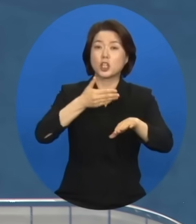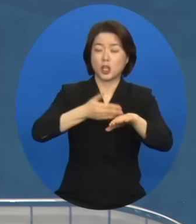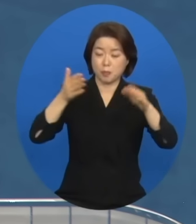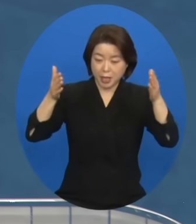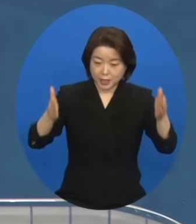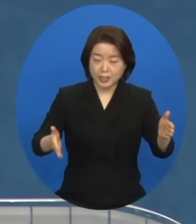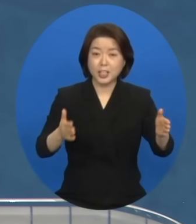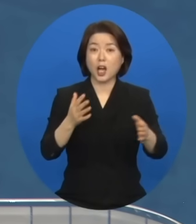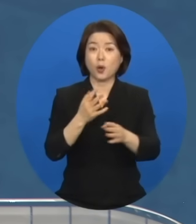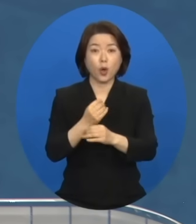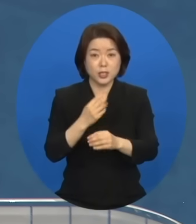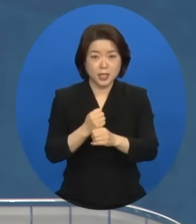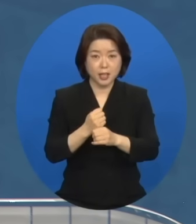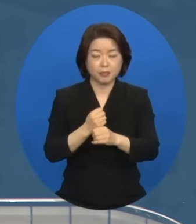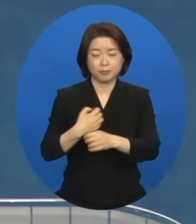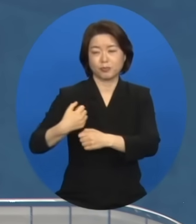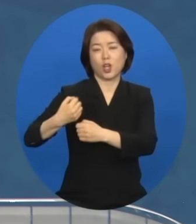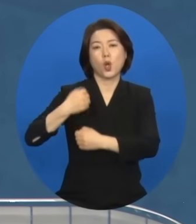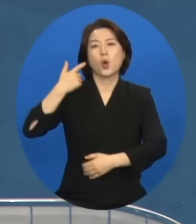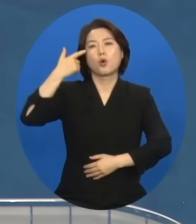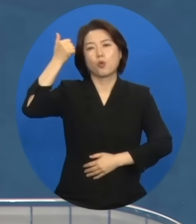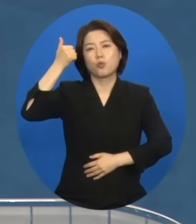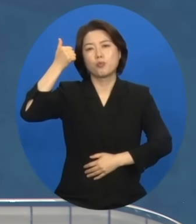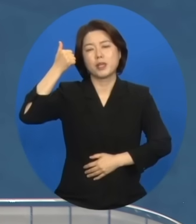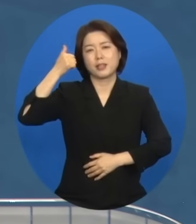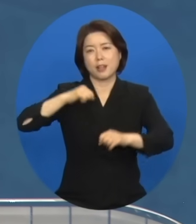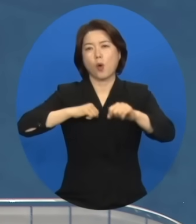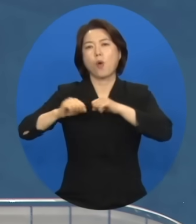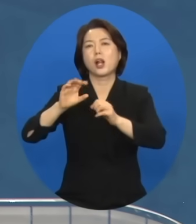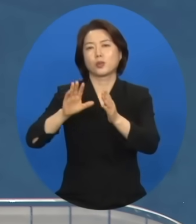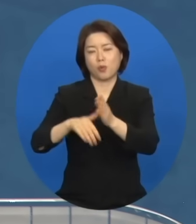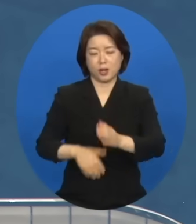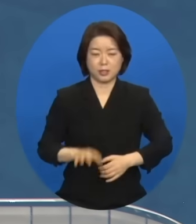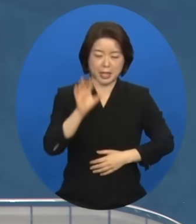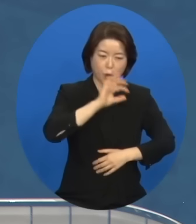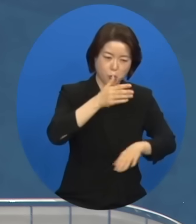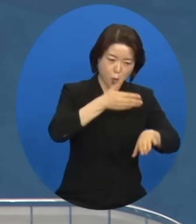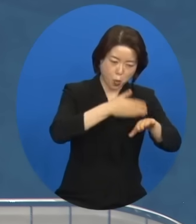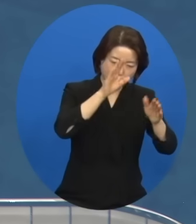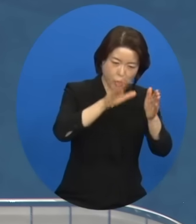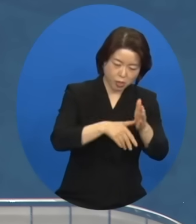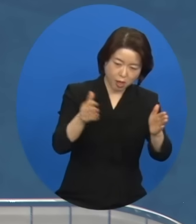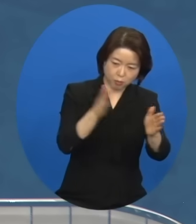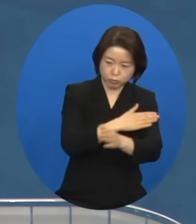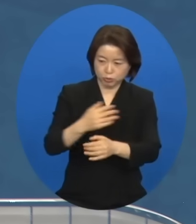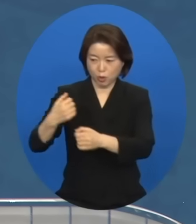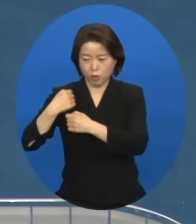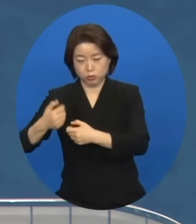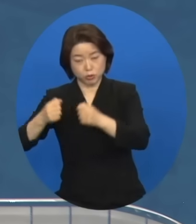기간이 군목으로 있을 때였습니다. 훈련 받을 때부터 제대할 때까지였어요.